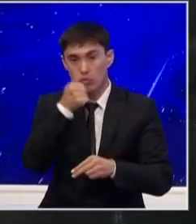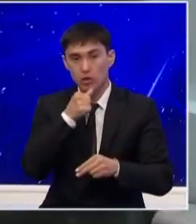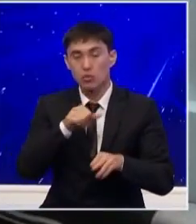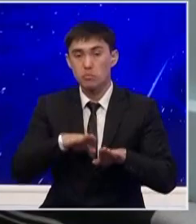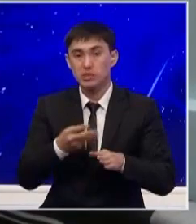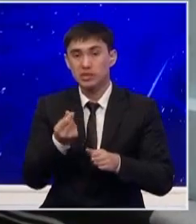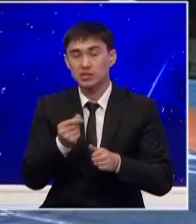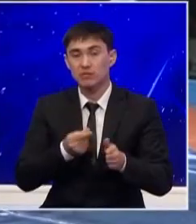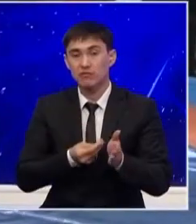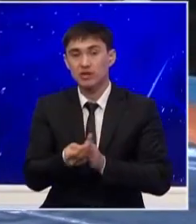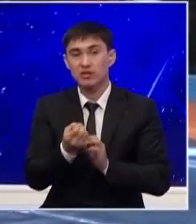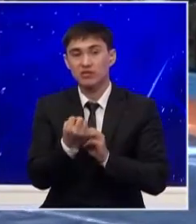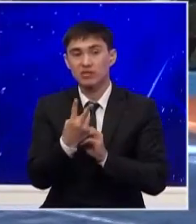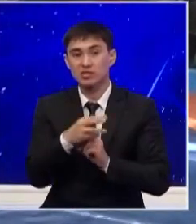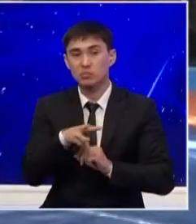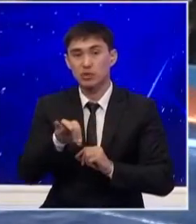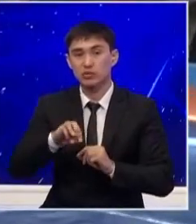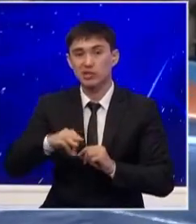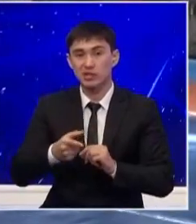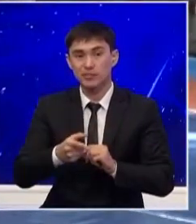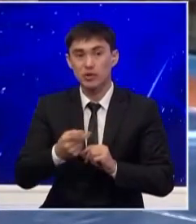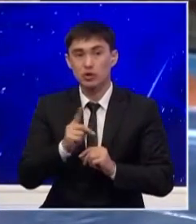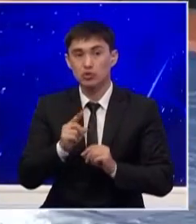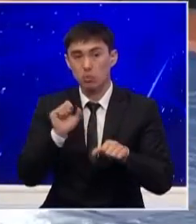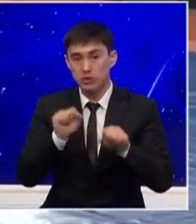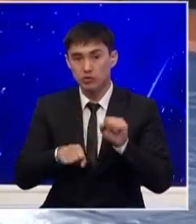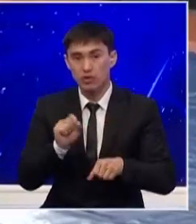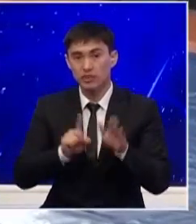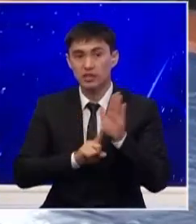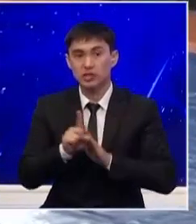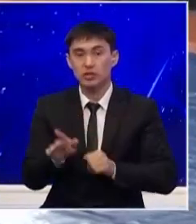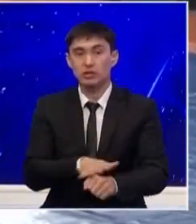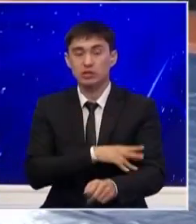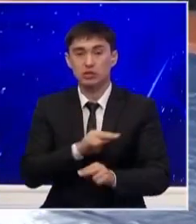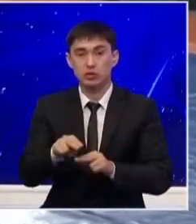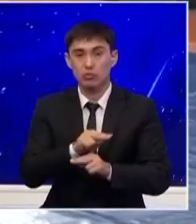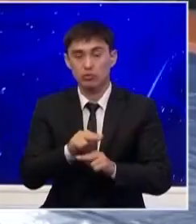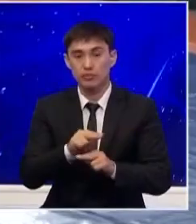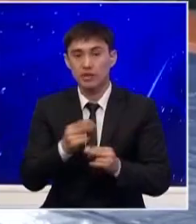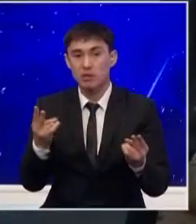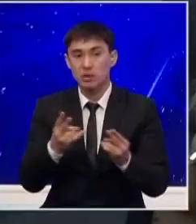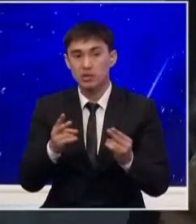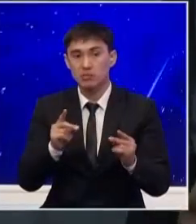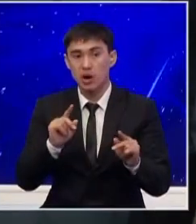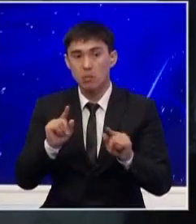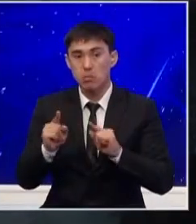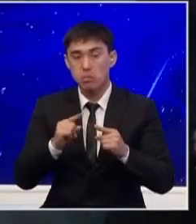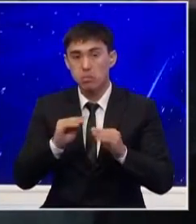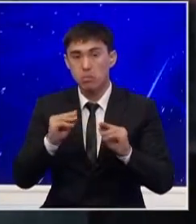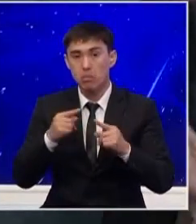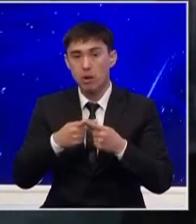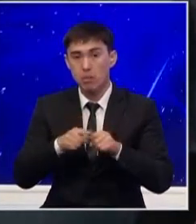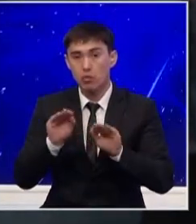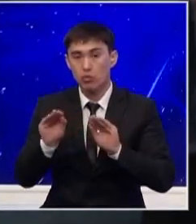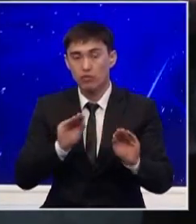было выделено около 12 миллионов тенге, что позволило начать долгожданный ремонт. А необходимое оборудование и спортивное